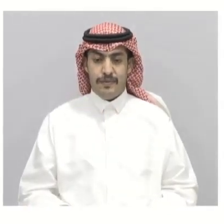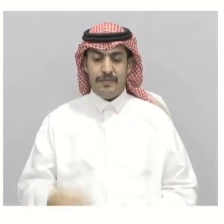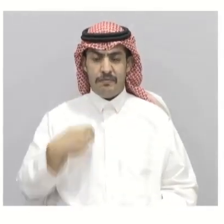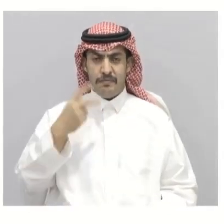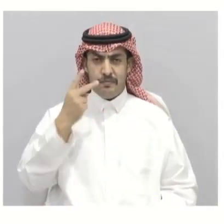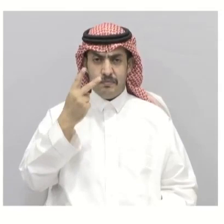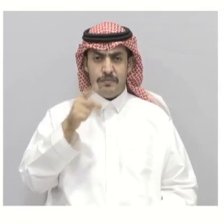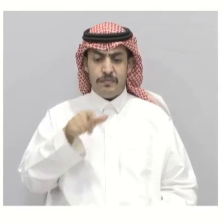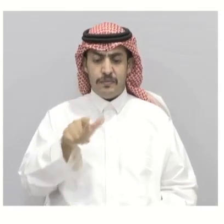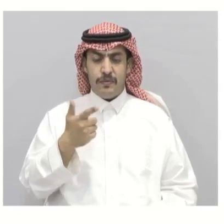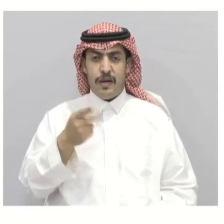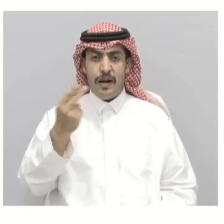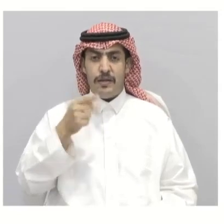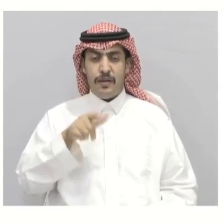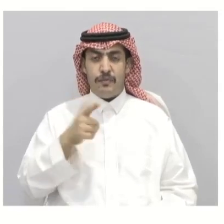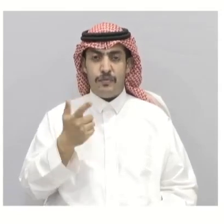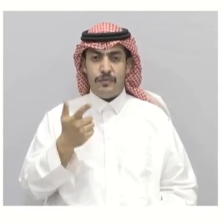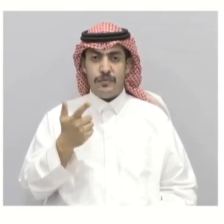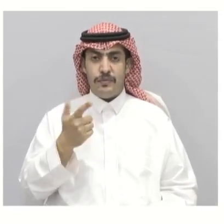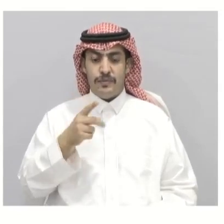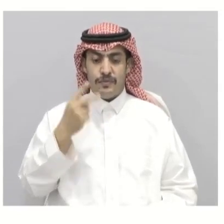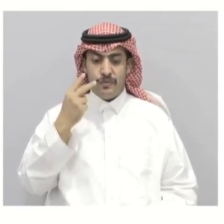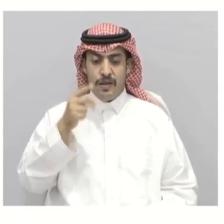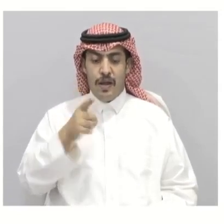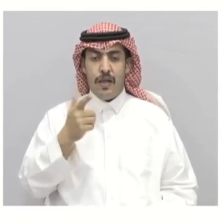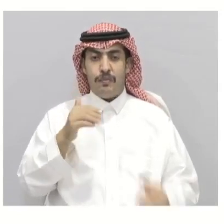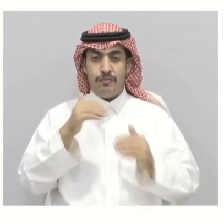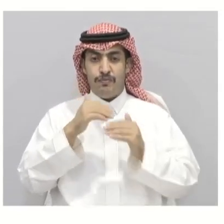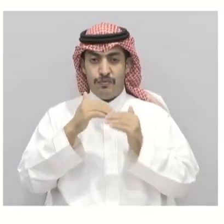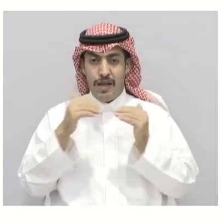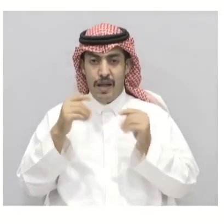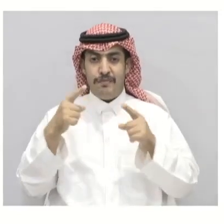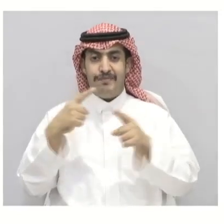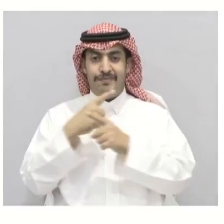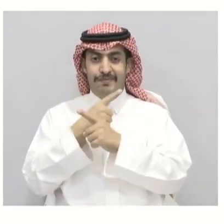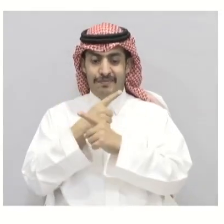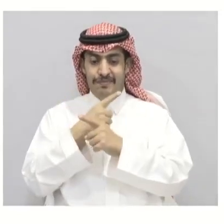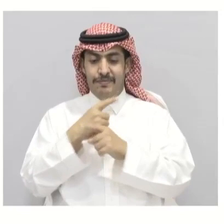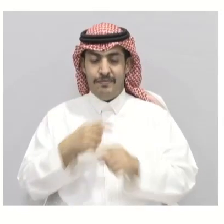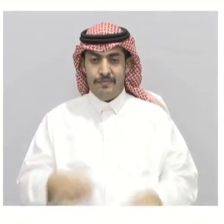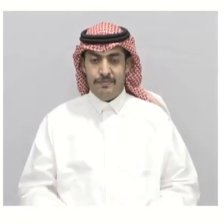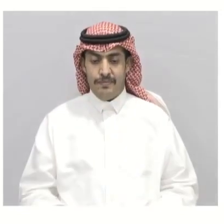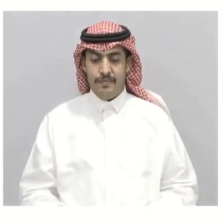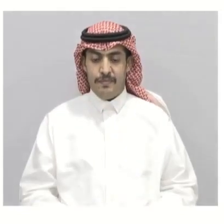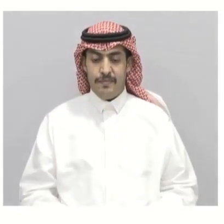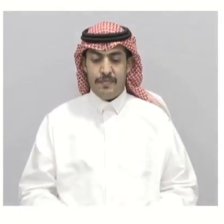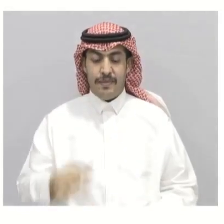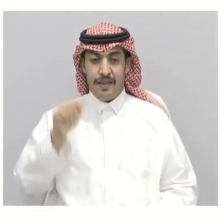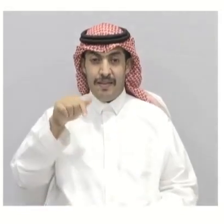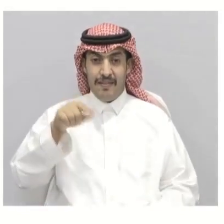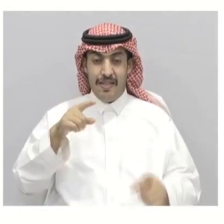ماذا نلاحظ في هذه الرسمه نلاحظ مستقيمين متقاطعين احسنتم عندما